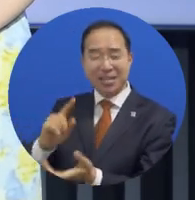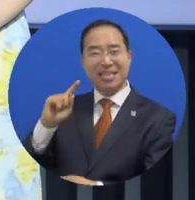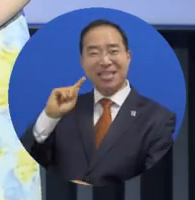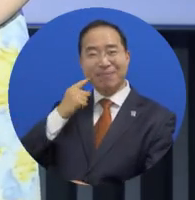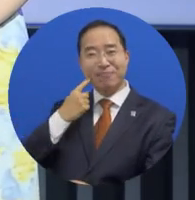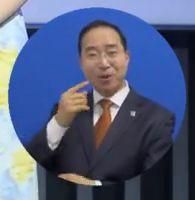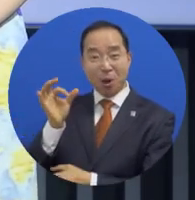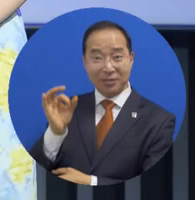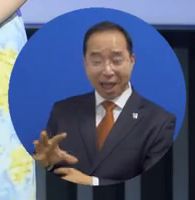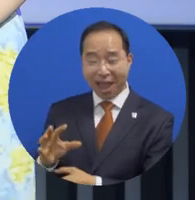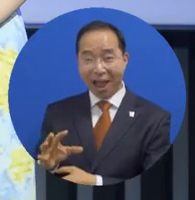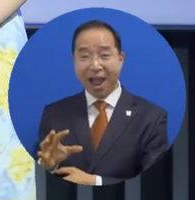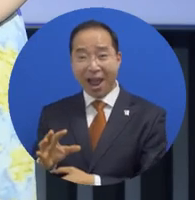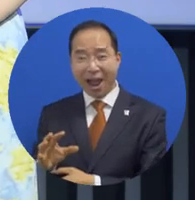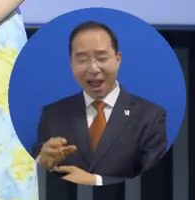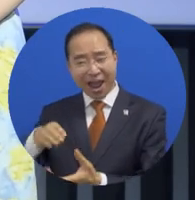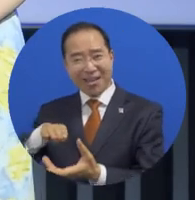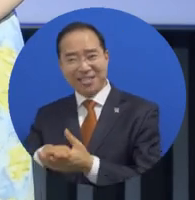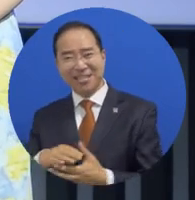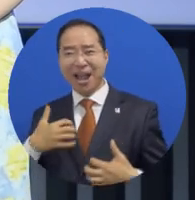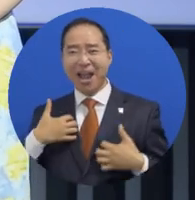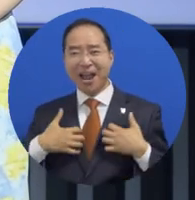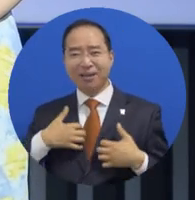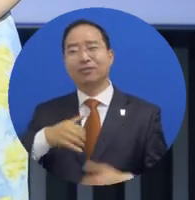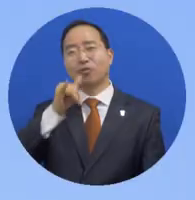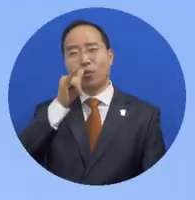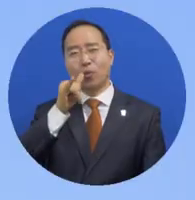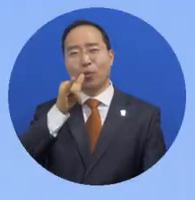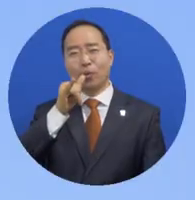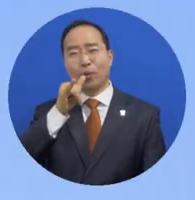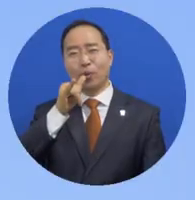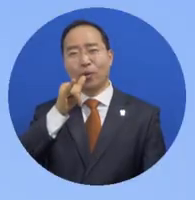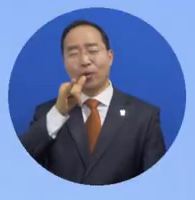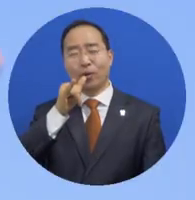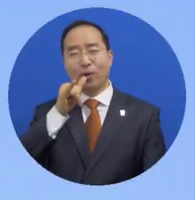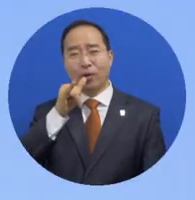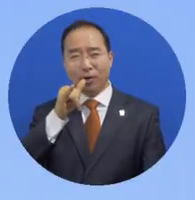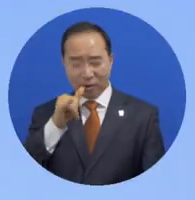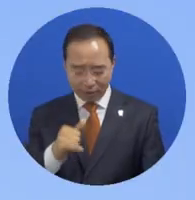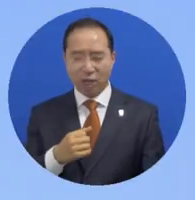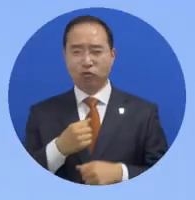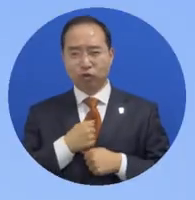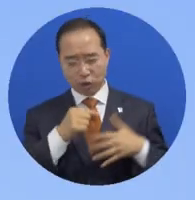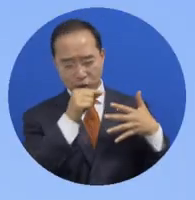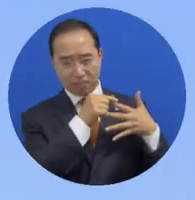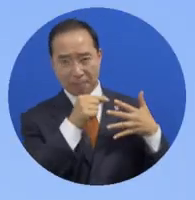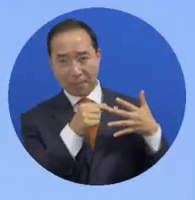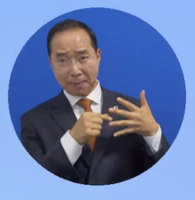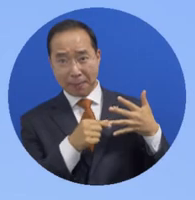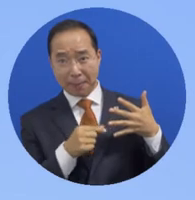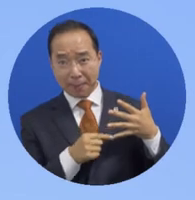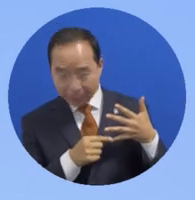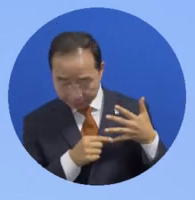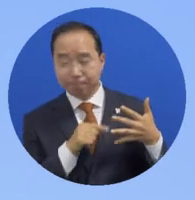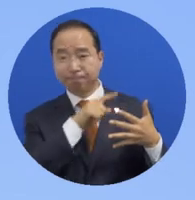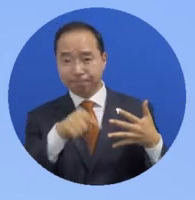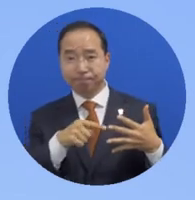사서 그 신는 어떤 그런 기쁨을 맛보기도 하고요. 네, 그렇게 어떤 자잘한 규칙으로 내가